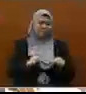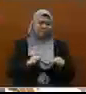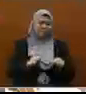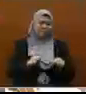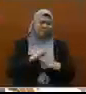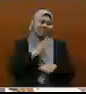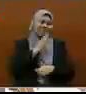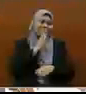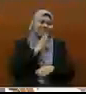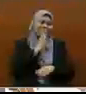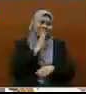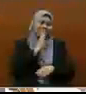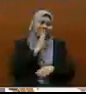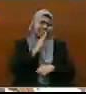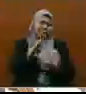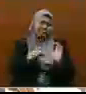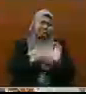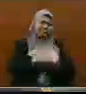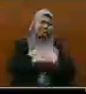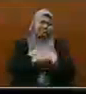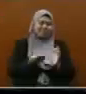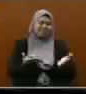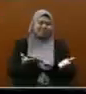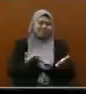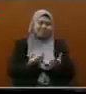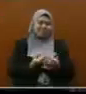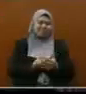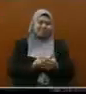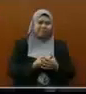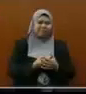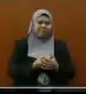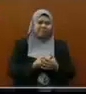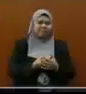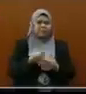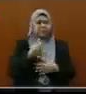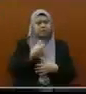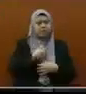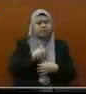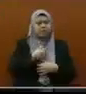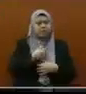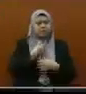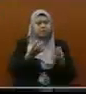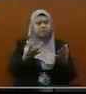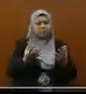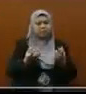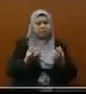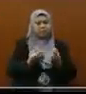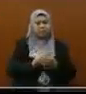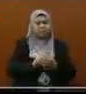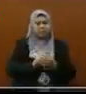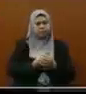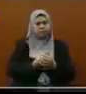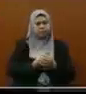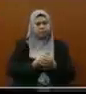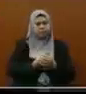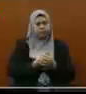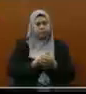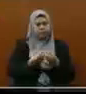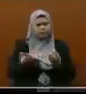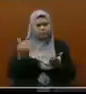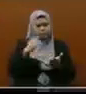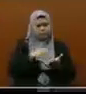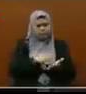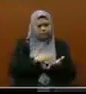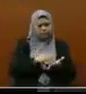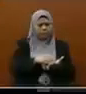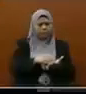tadi bila berani beri ruang untuk saya. Saya ingin rujuk kepada apa yang Yang Berhormat Sungai Panjang sebut